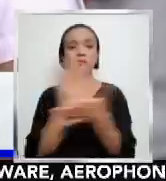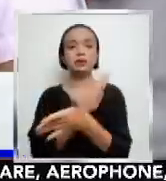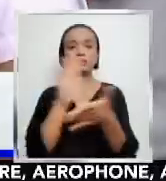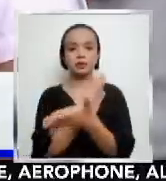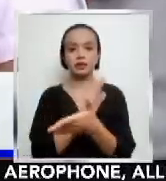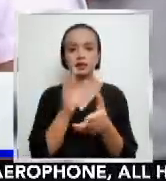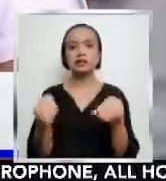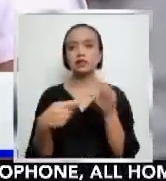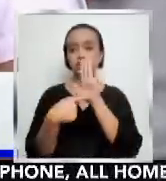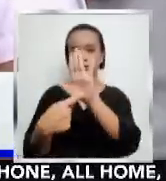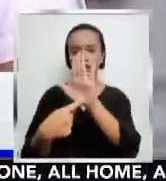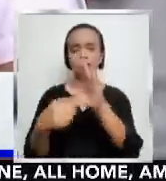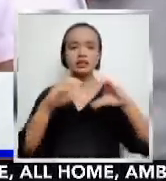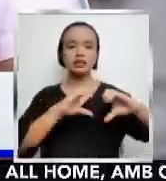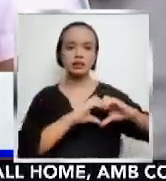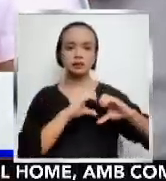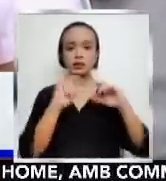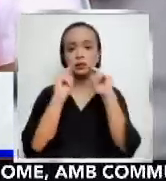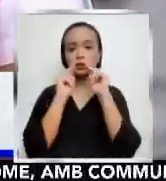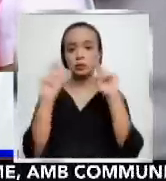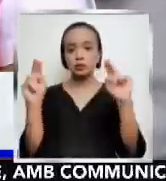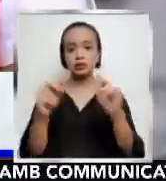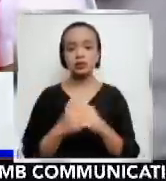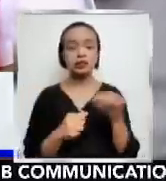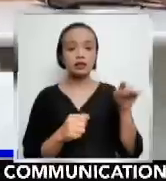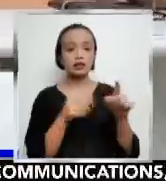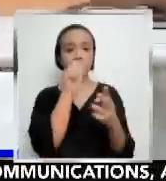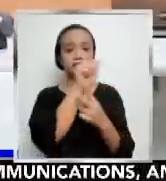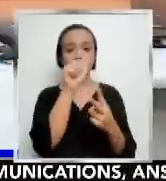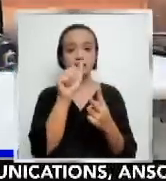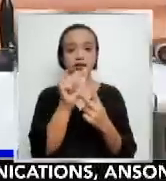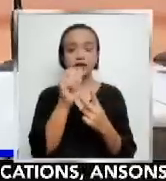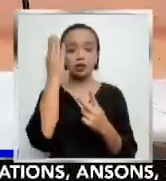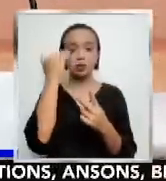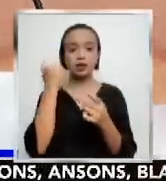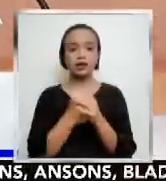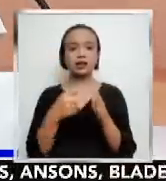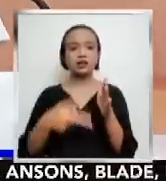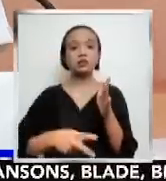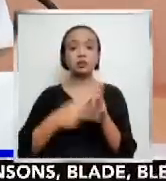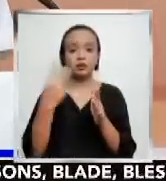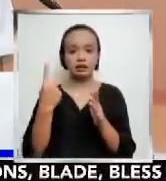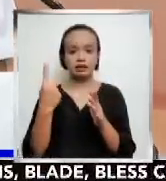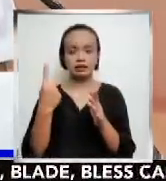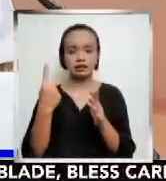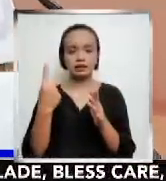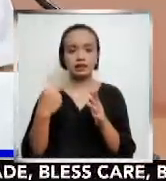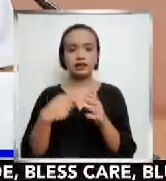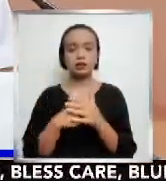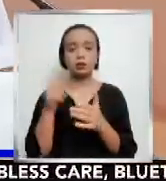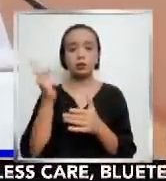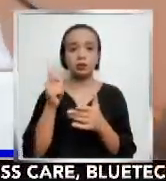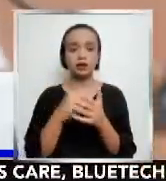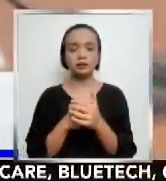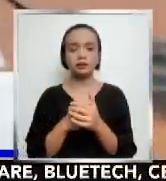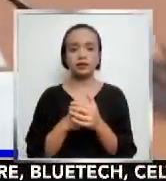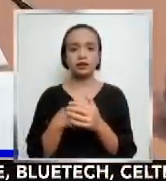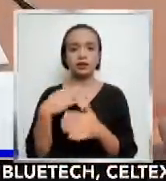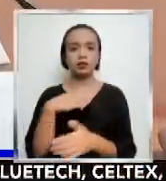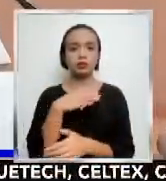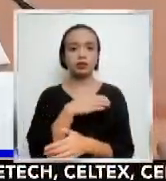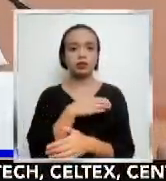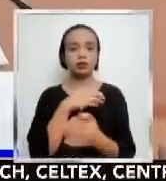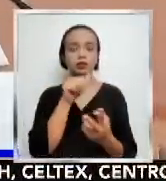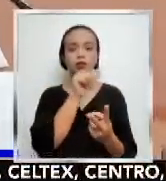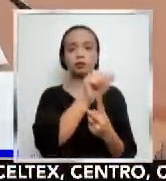Integrated News. Ang pagkakatalaga kay Punay ay kasunod ng dalawang beses ng pag-bypass ng Commission on Appointments sa